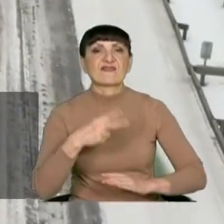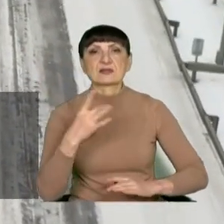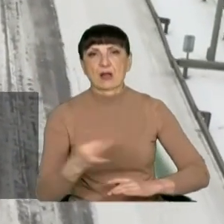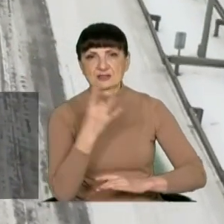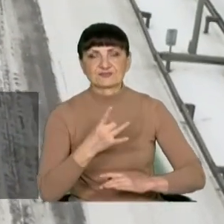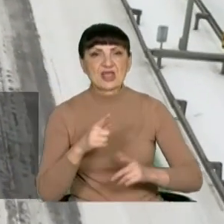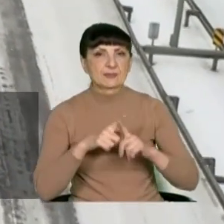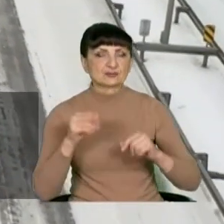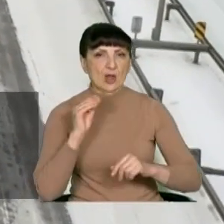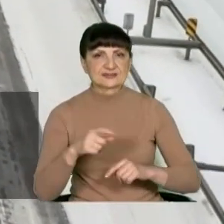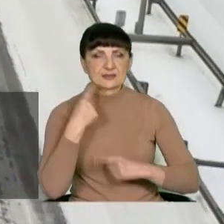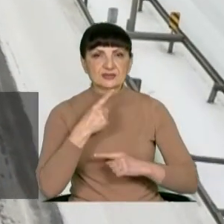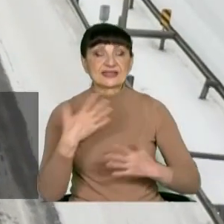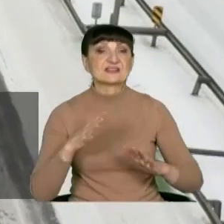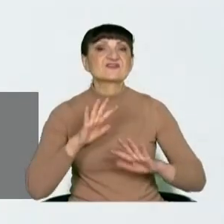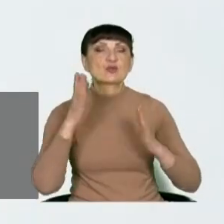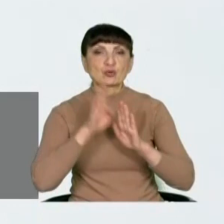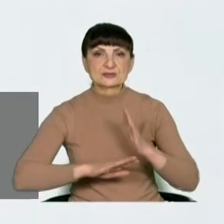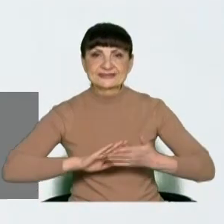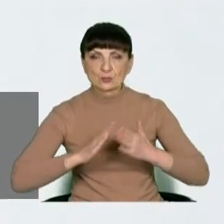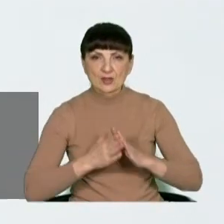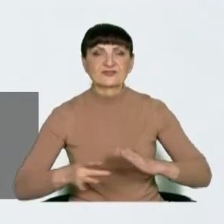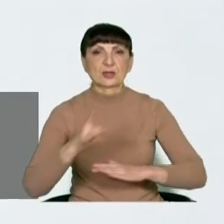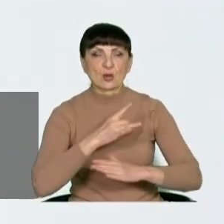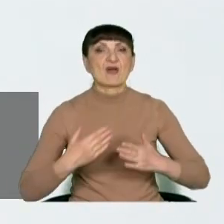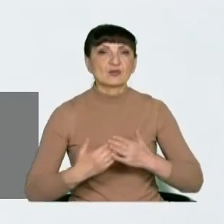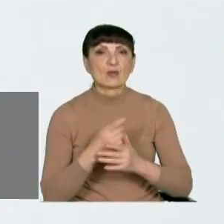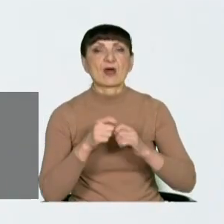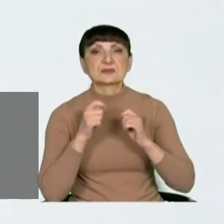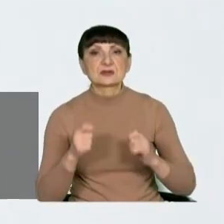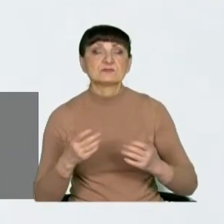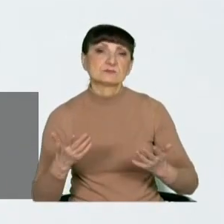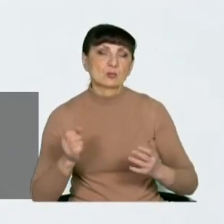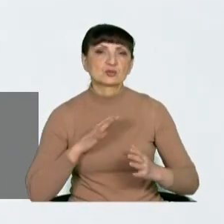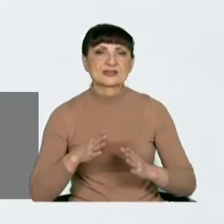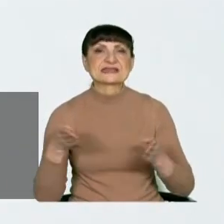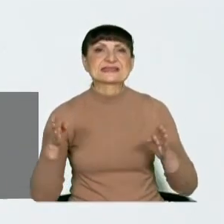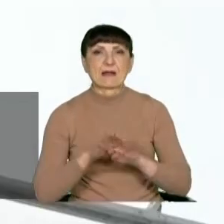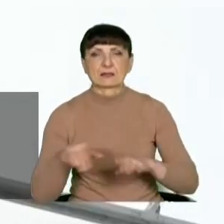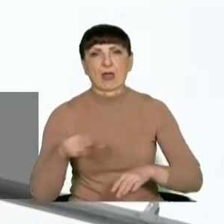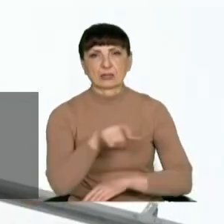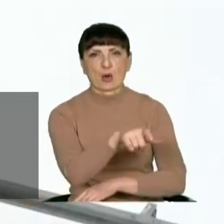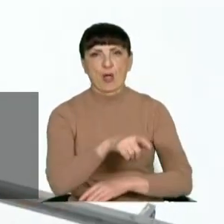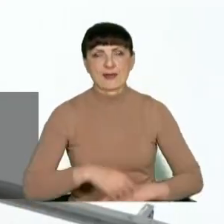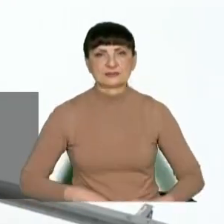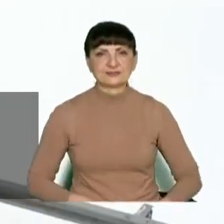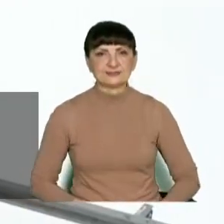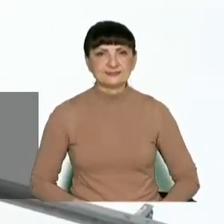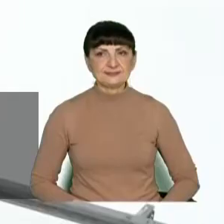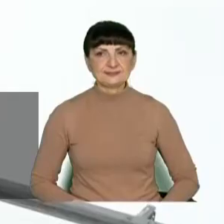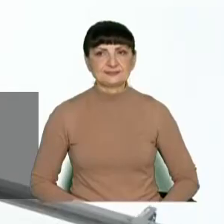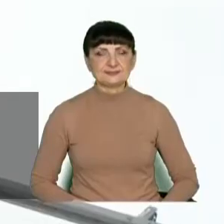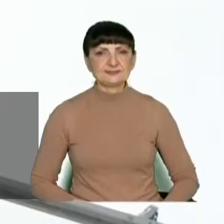департаменте ПУЧС сообщили, что в случае ухудшения ситуации в регионе вновь могут принять решение о закрытии трасс. Нургуль Алина, Смаки Лубаев, телеканал